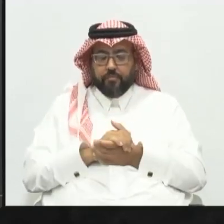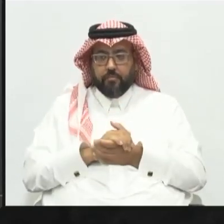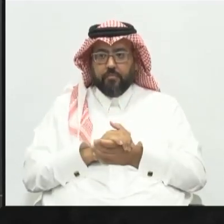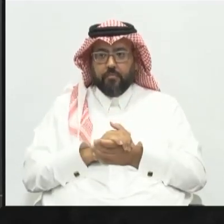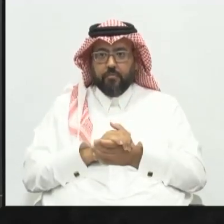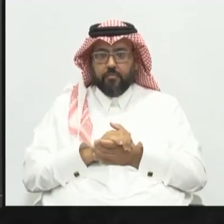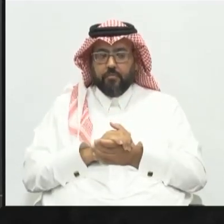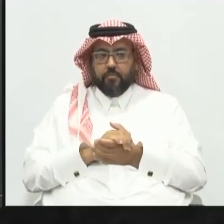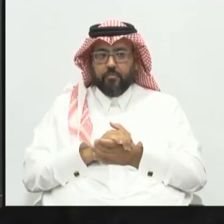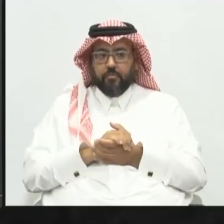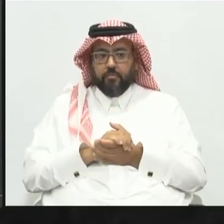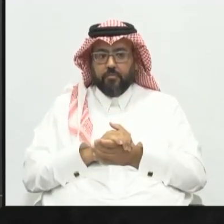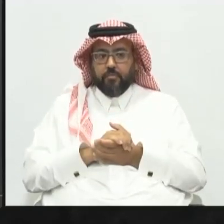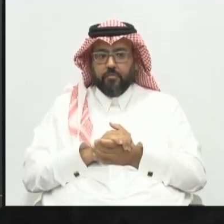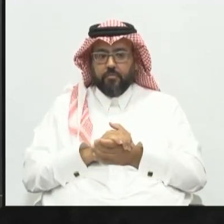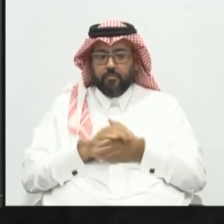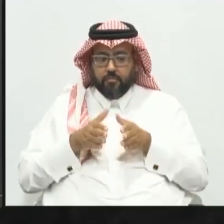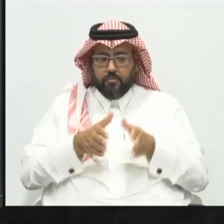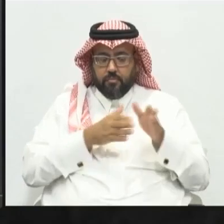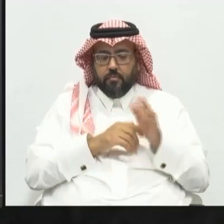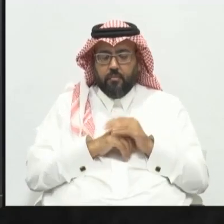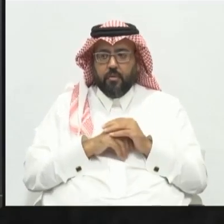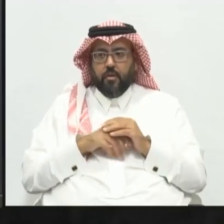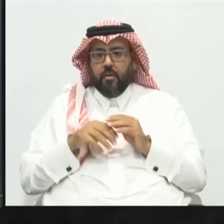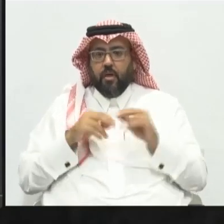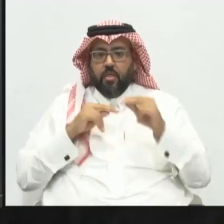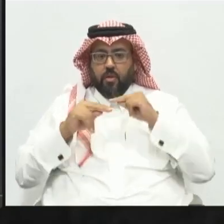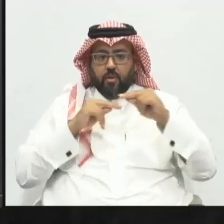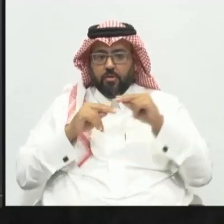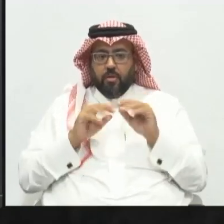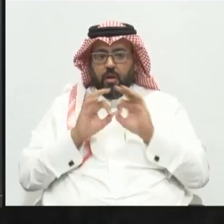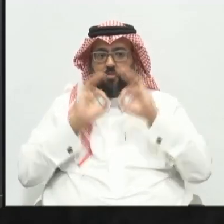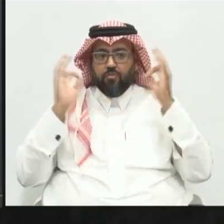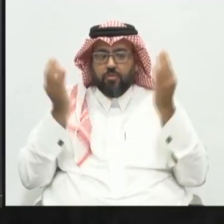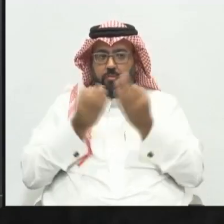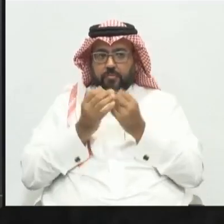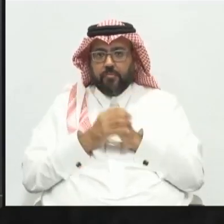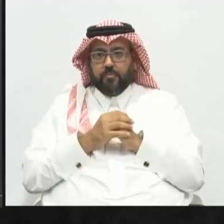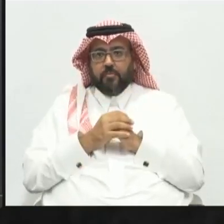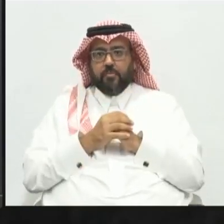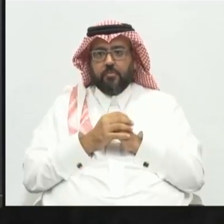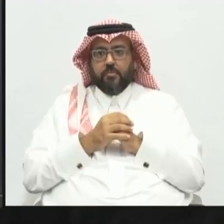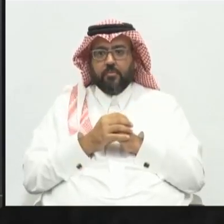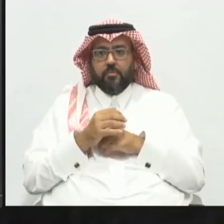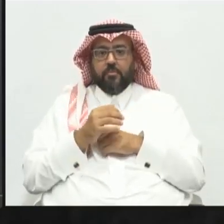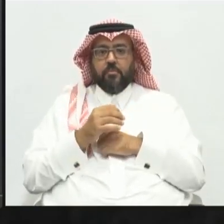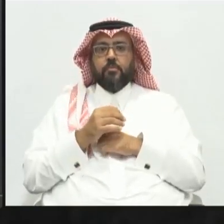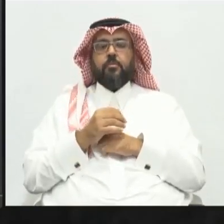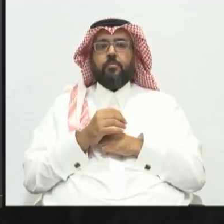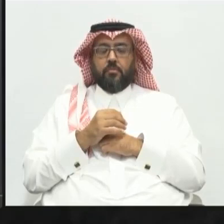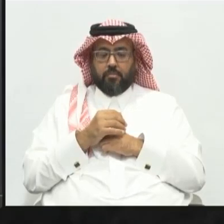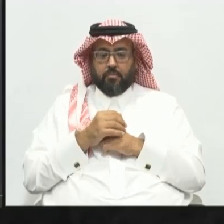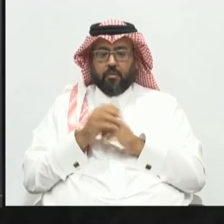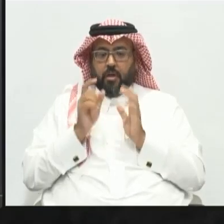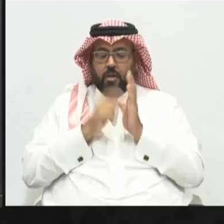منه نشوء خلافات ايضا من خلال هذه الوسائل التواصل الاجتماعيه فعند ذلك جاء المنظم